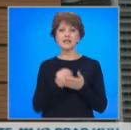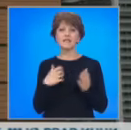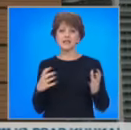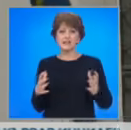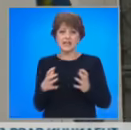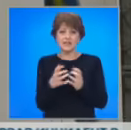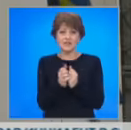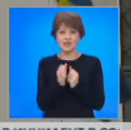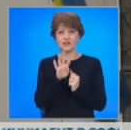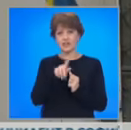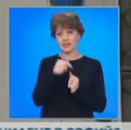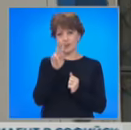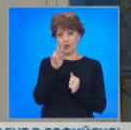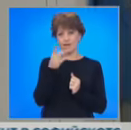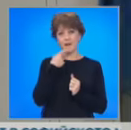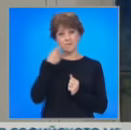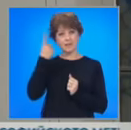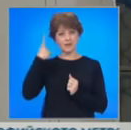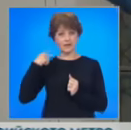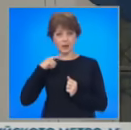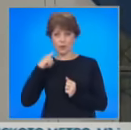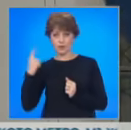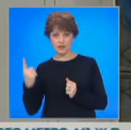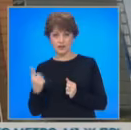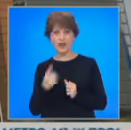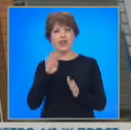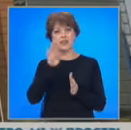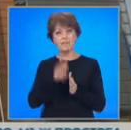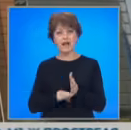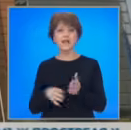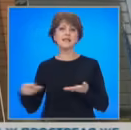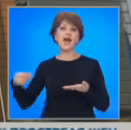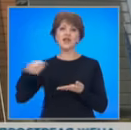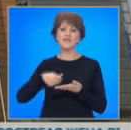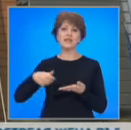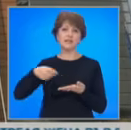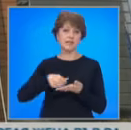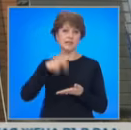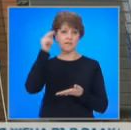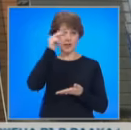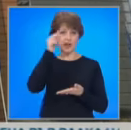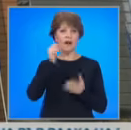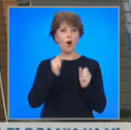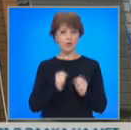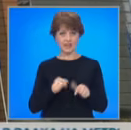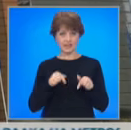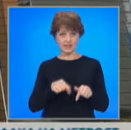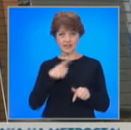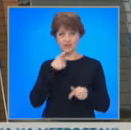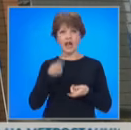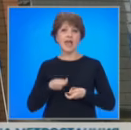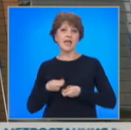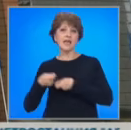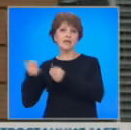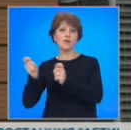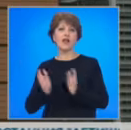с 4,2 на 100 през изминалата година. Рязко са намалели и инвестициите у нас. Очаква се през тази година износът на